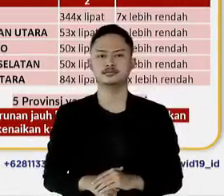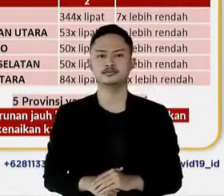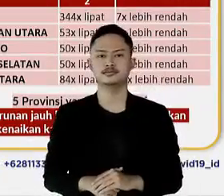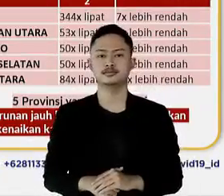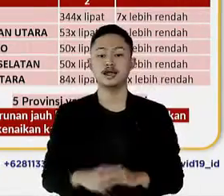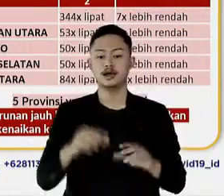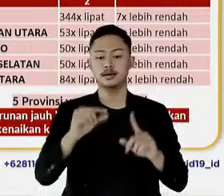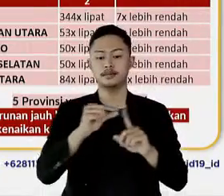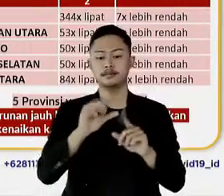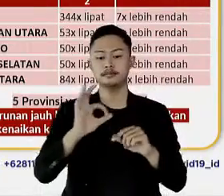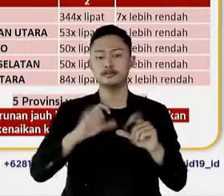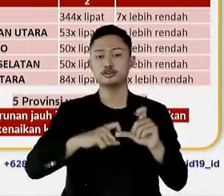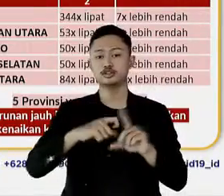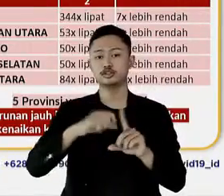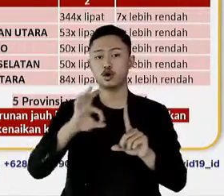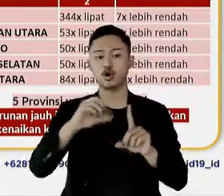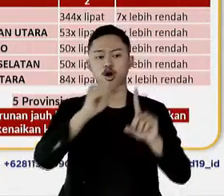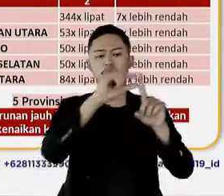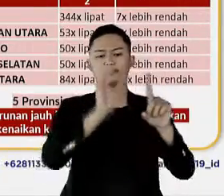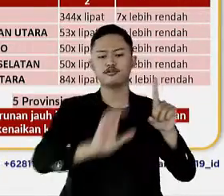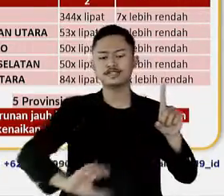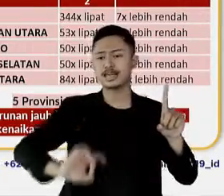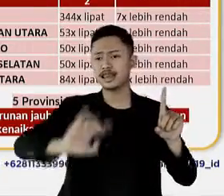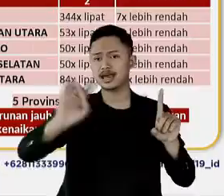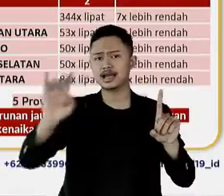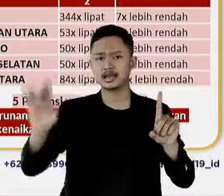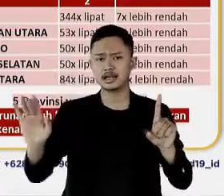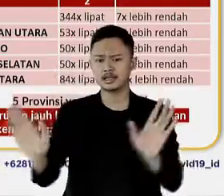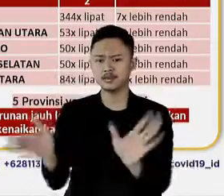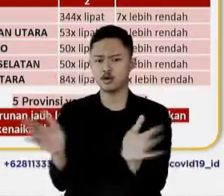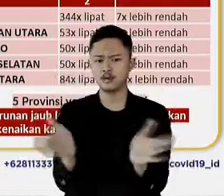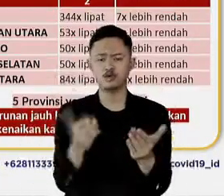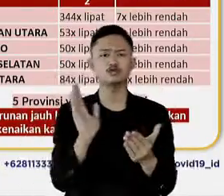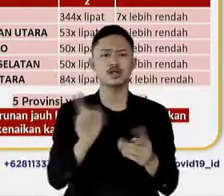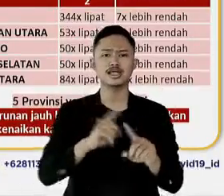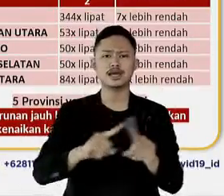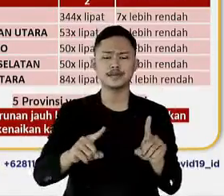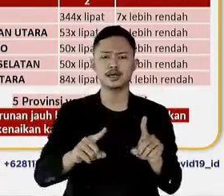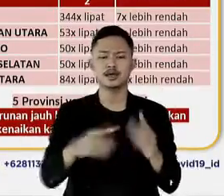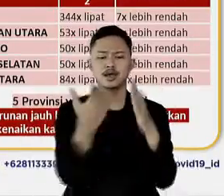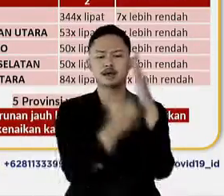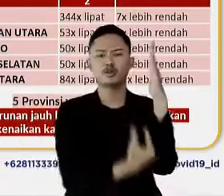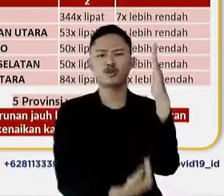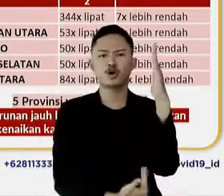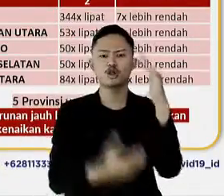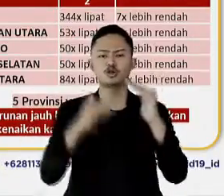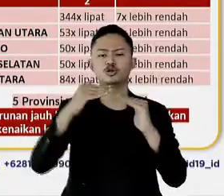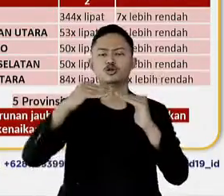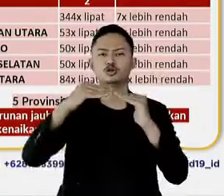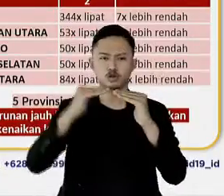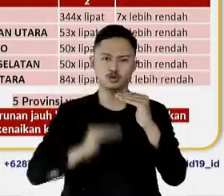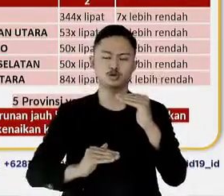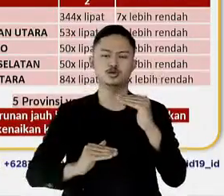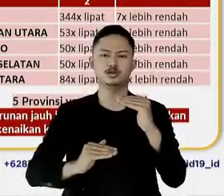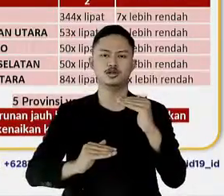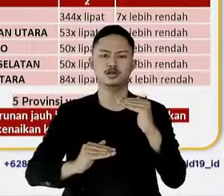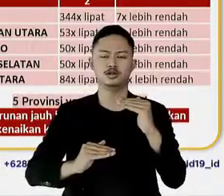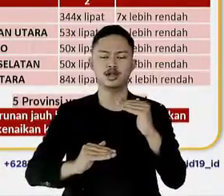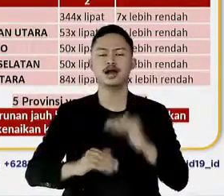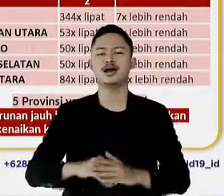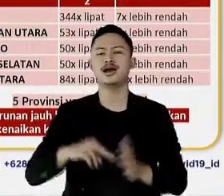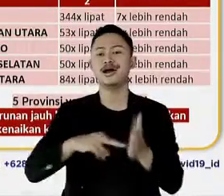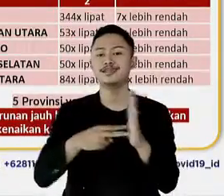sudah terbentuk di provinsi lainnya pun juga sedang mengalami penurunan pertanggal 27september